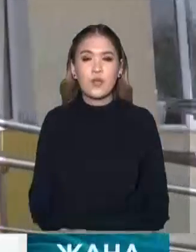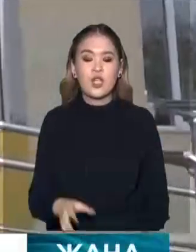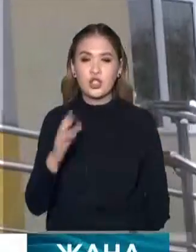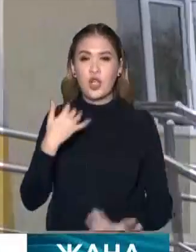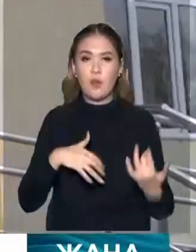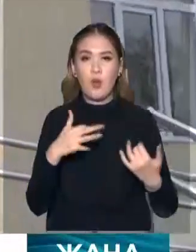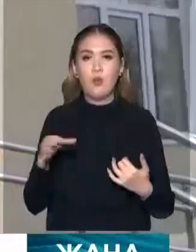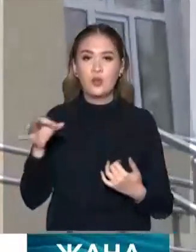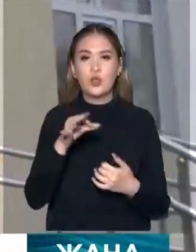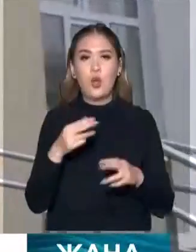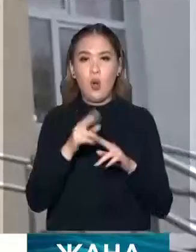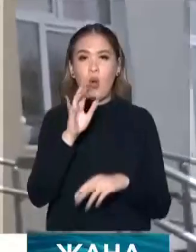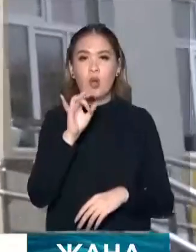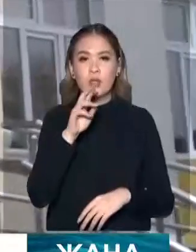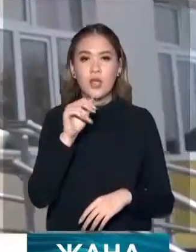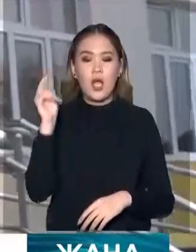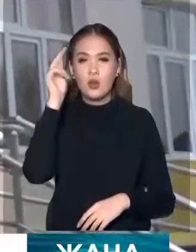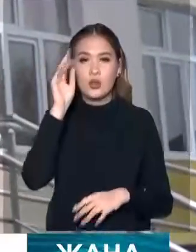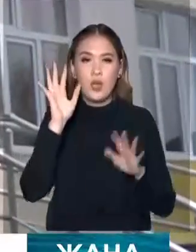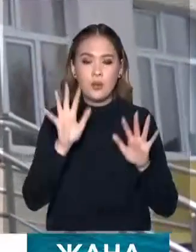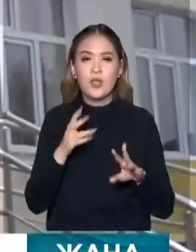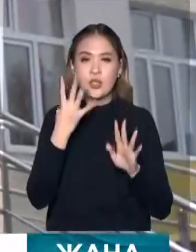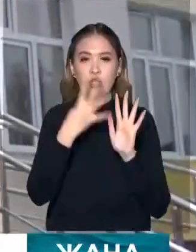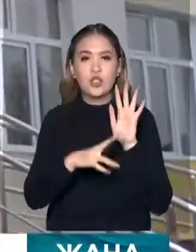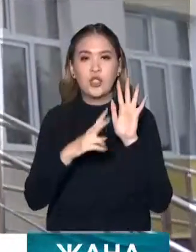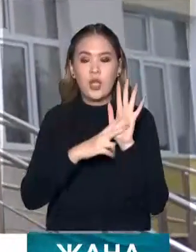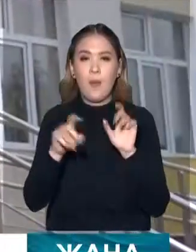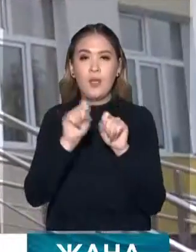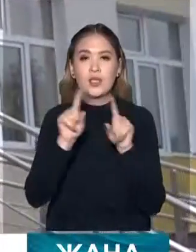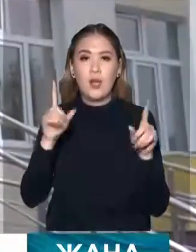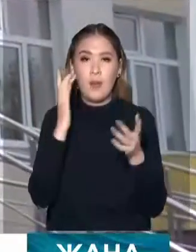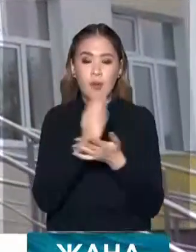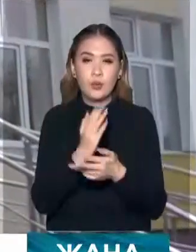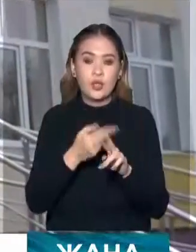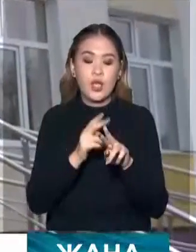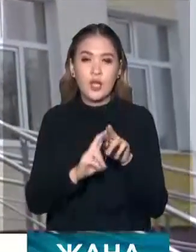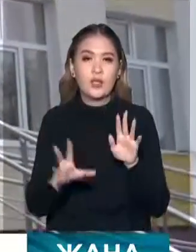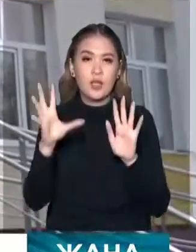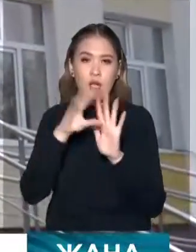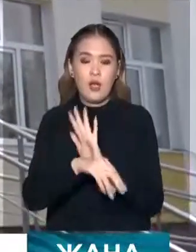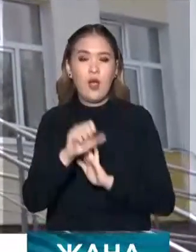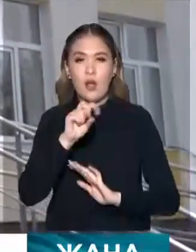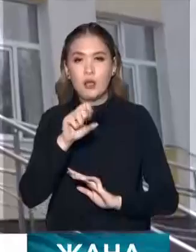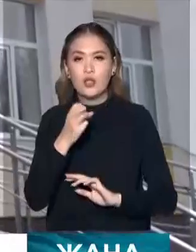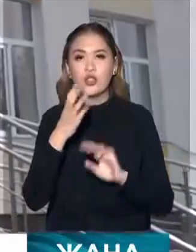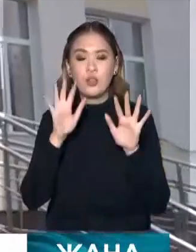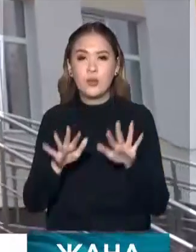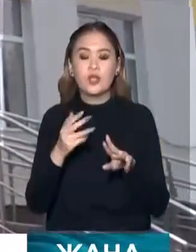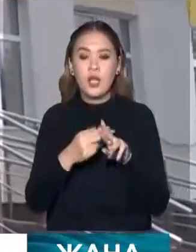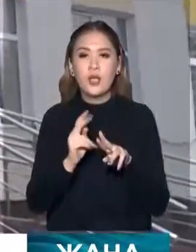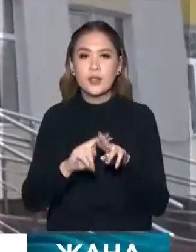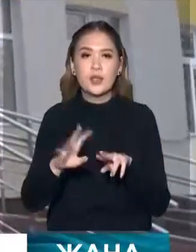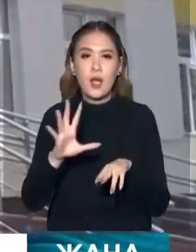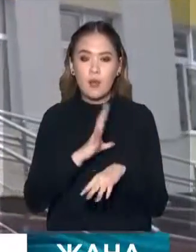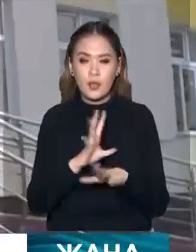Жамбыл облысы Қордай ауданының білім бөліміне қарасты 47 мектеп бар болса, соның 27-сіне алаш қайраткерлері мен ұлт зиялыларының